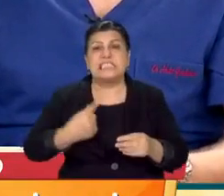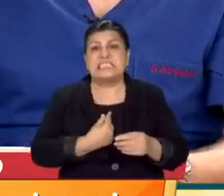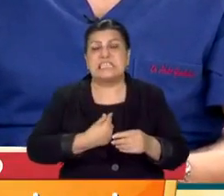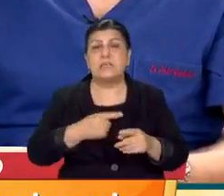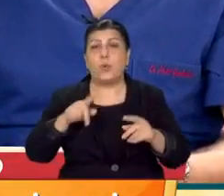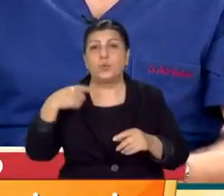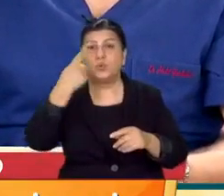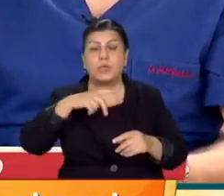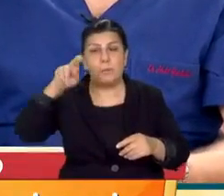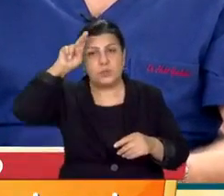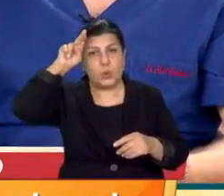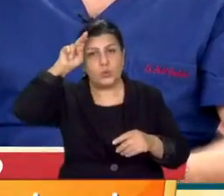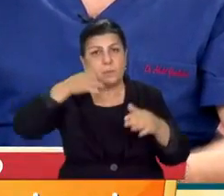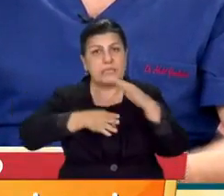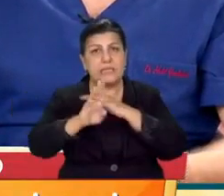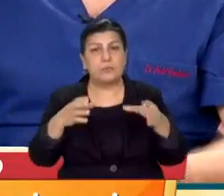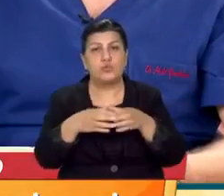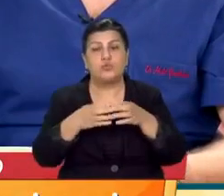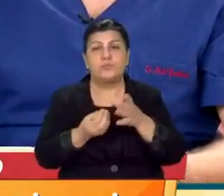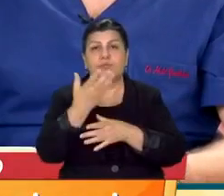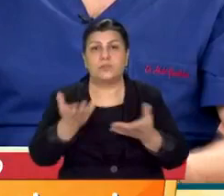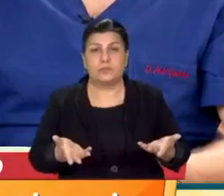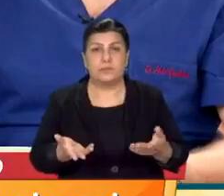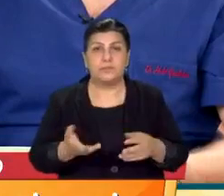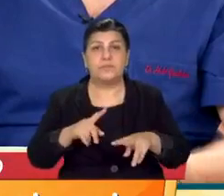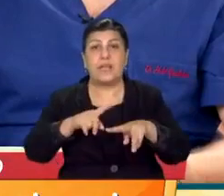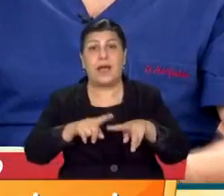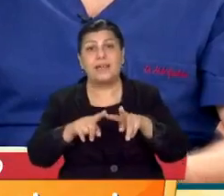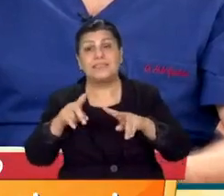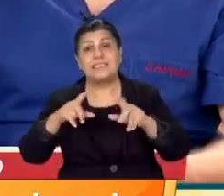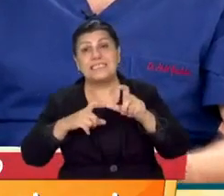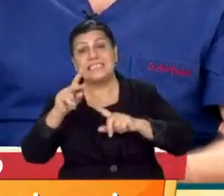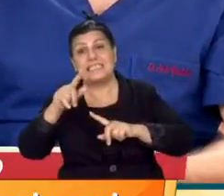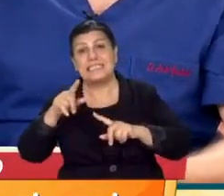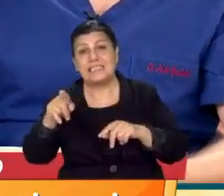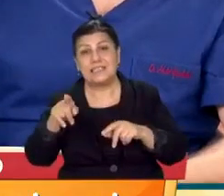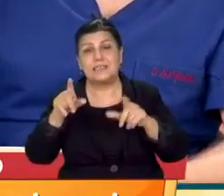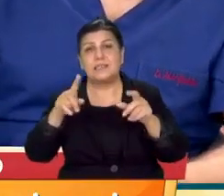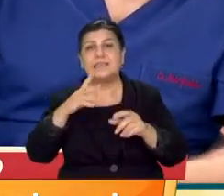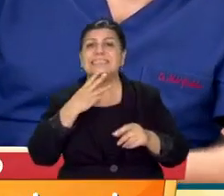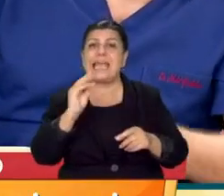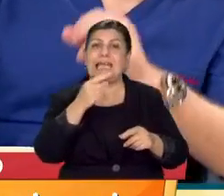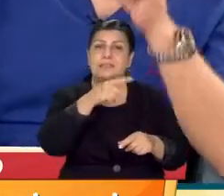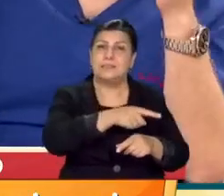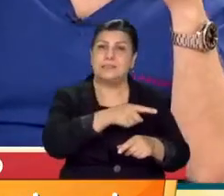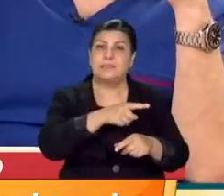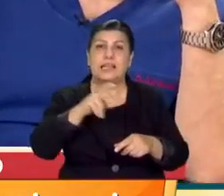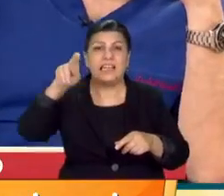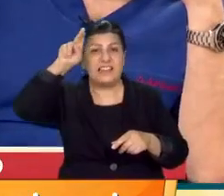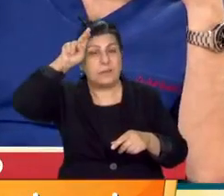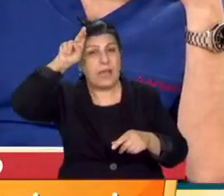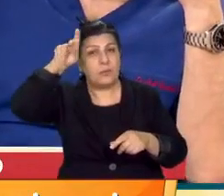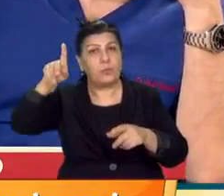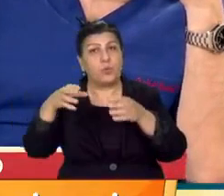o yüzden depresyon Mesela daha çok Bu grupta çıktı an City daha genç grupta daha fazla çıktı ama depresyon daha